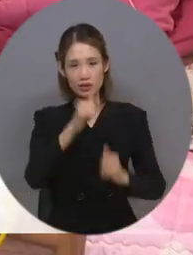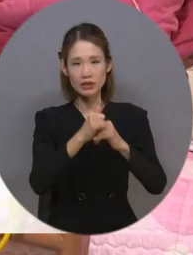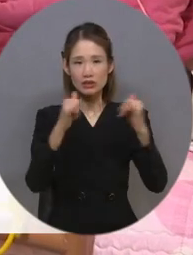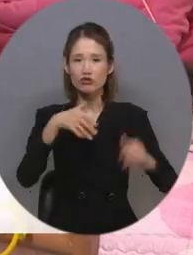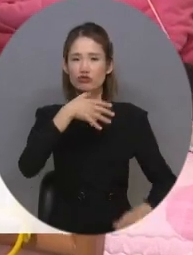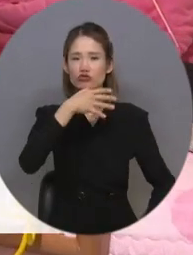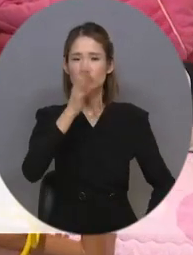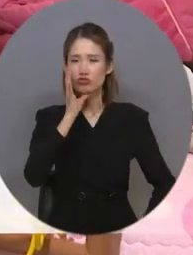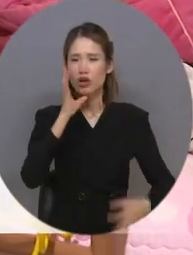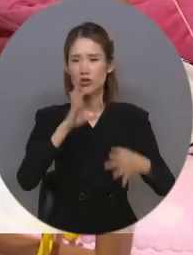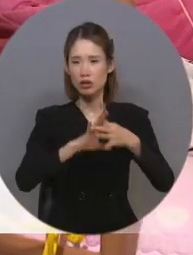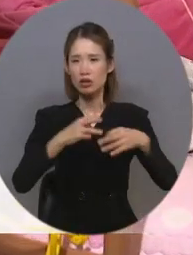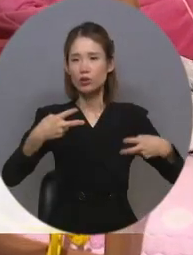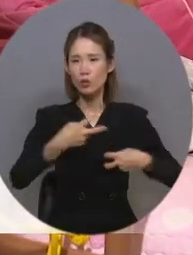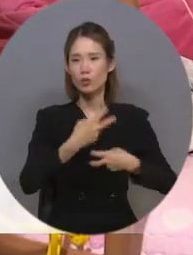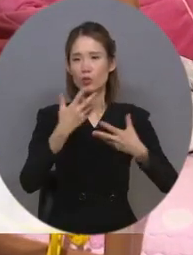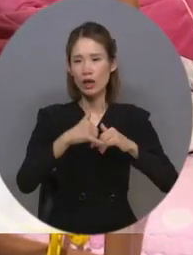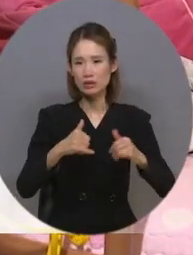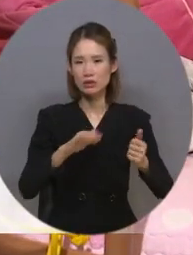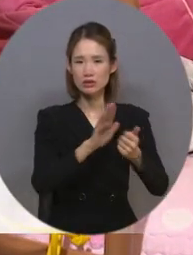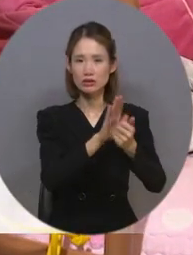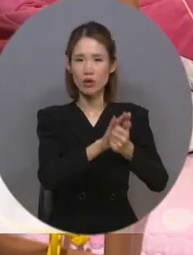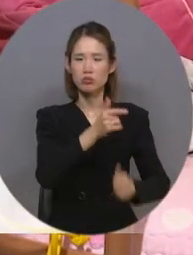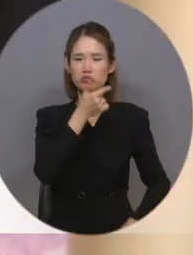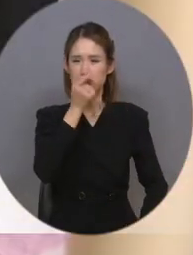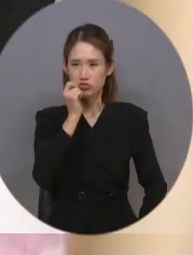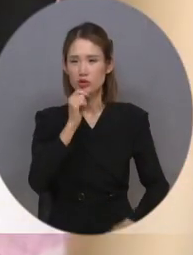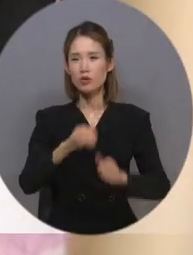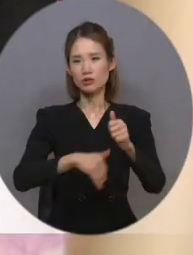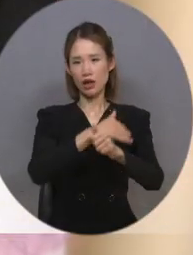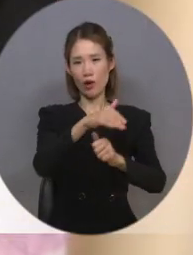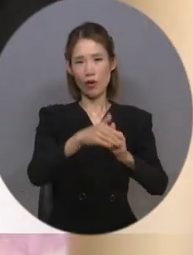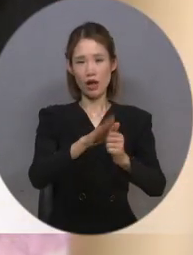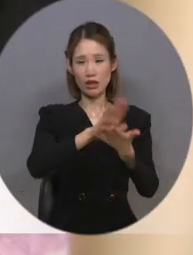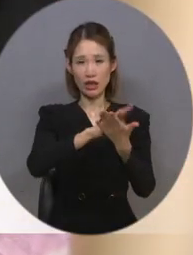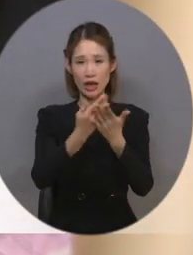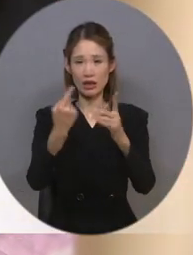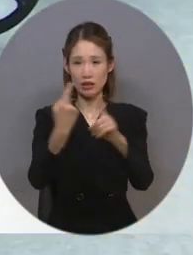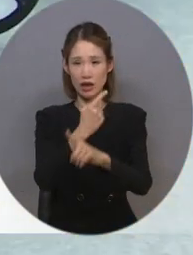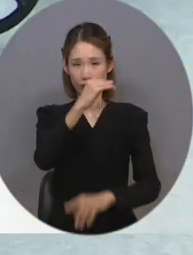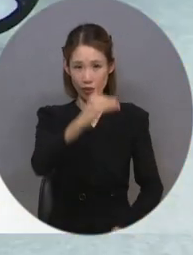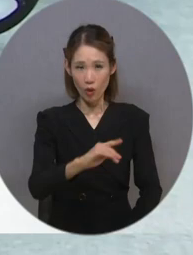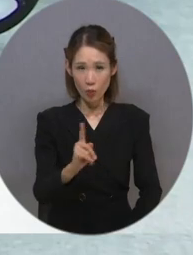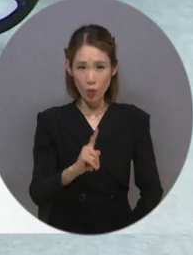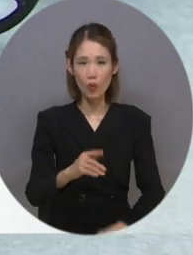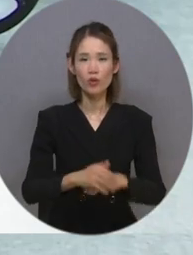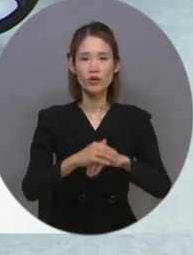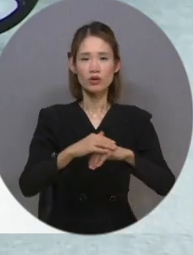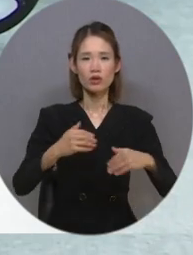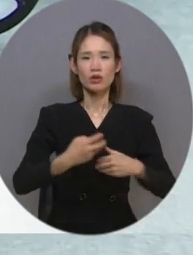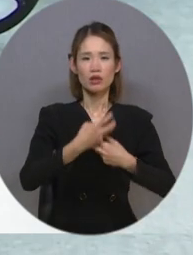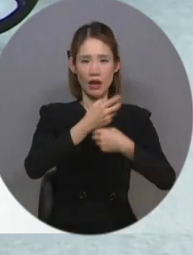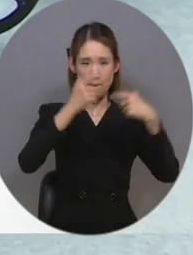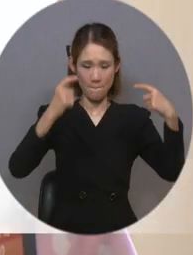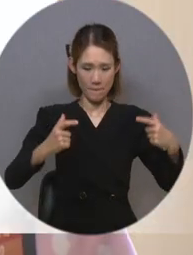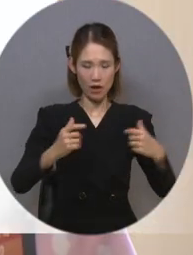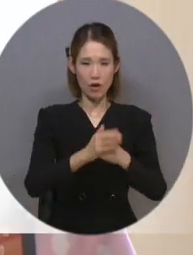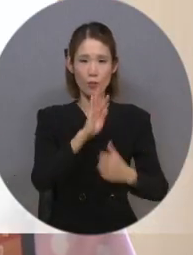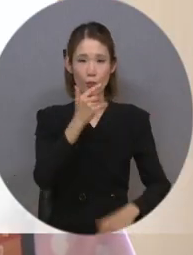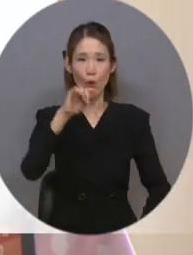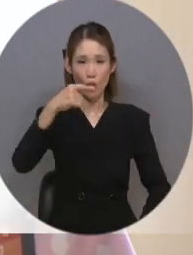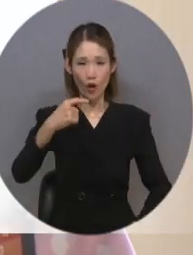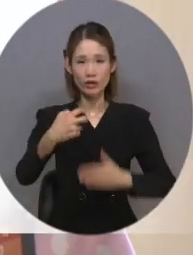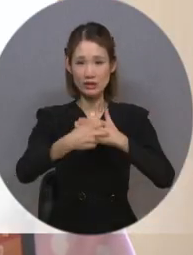고령화에 따른 교통약자 지원이 부족한 상황이었습니다 개정안은 개발제한구역 내 교통약자에게 보건